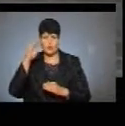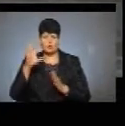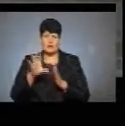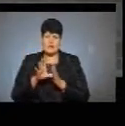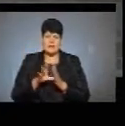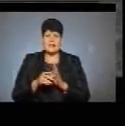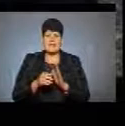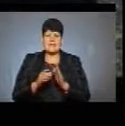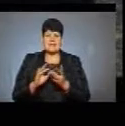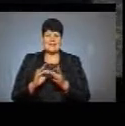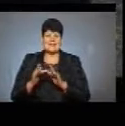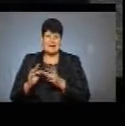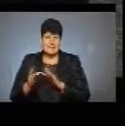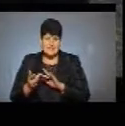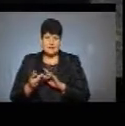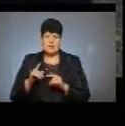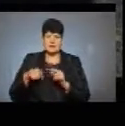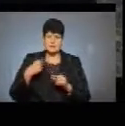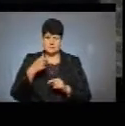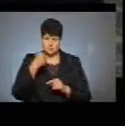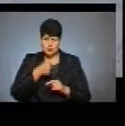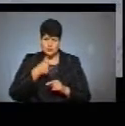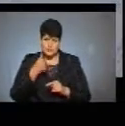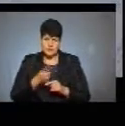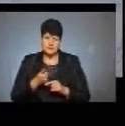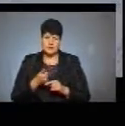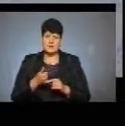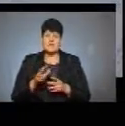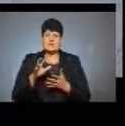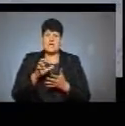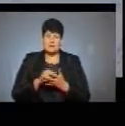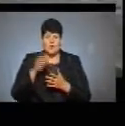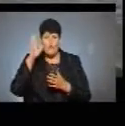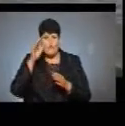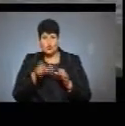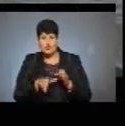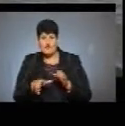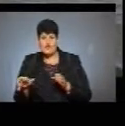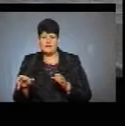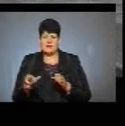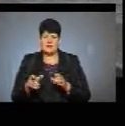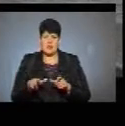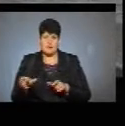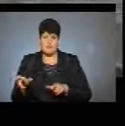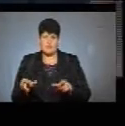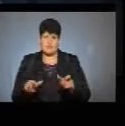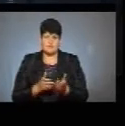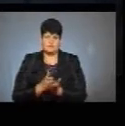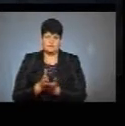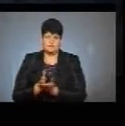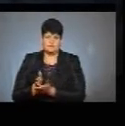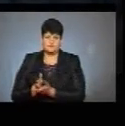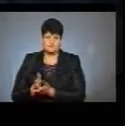Наступного року, каже начальник управління капітального будівництва Віктор Кузяк, займуться водовідвідними каналами та інфраструктурою.